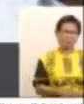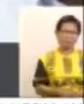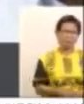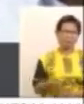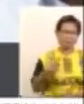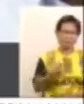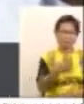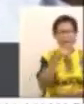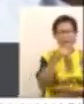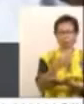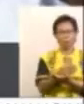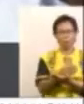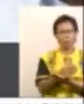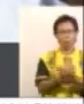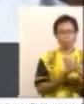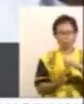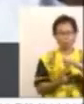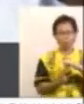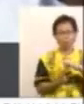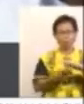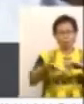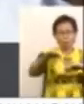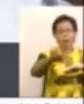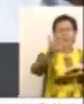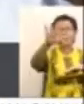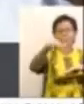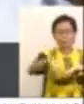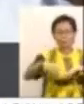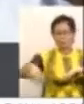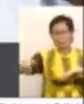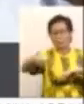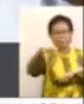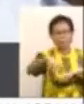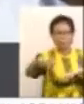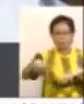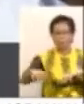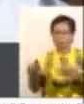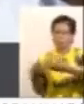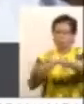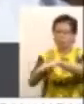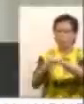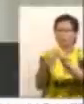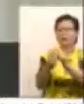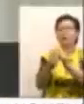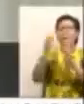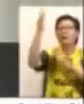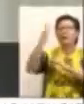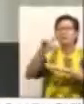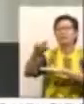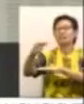kita tidak akan berhenti di sini. Ada lagi 5 lagi lokasi bersama-sama dengan kolaborasi dengan Malaysian Green Tech.